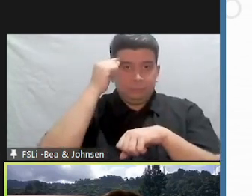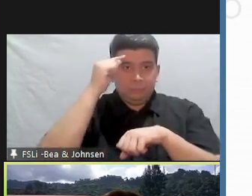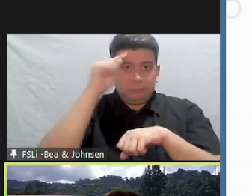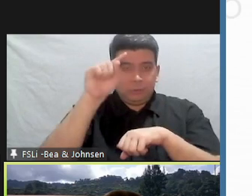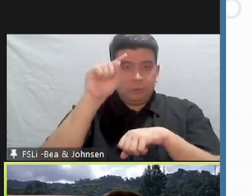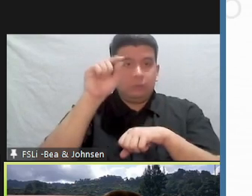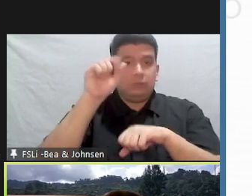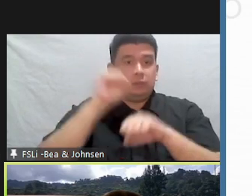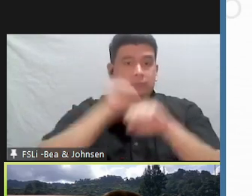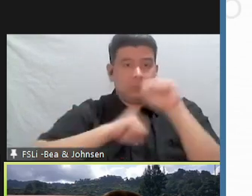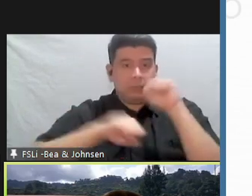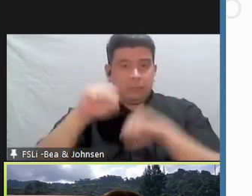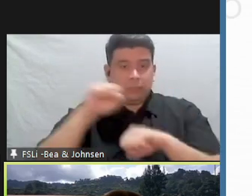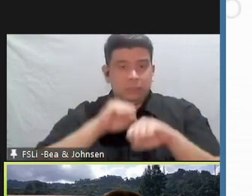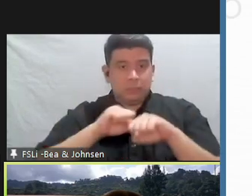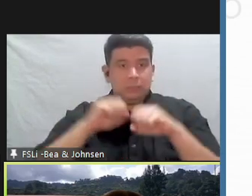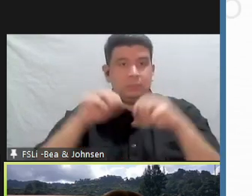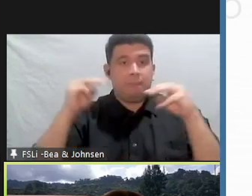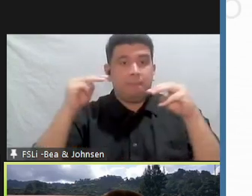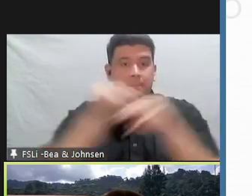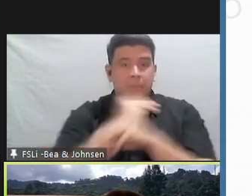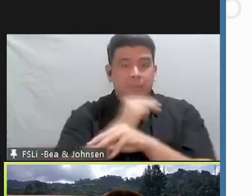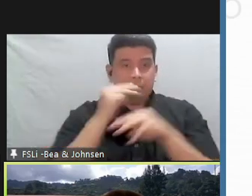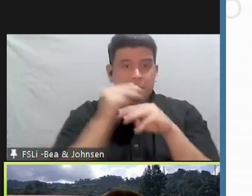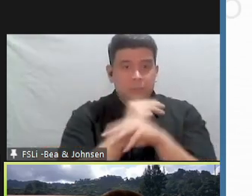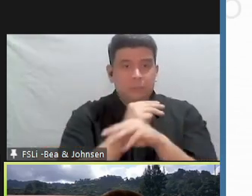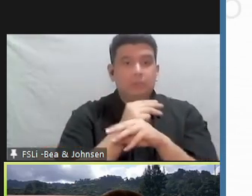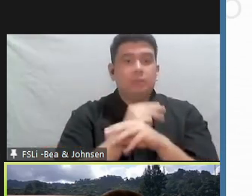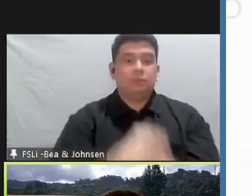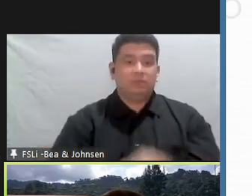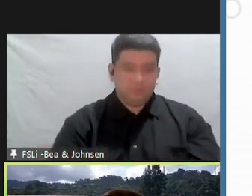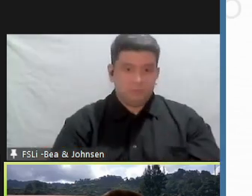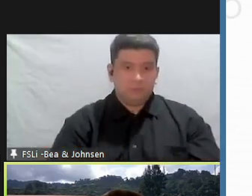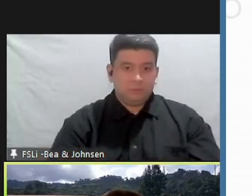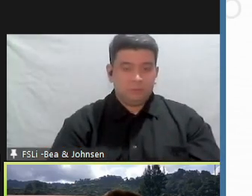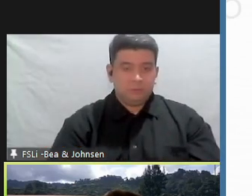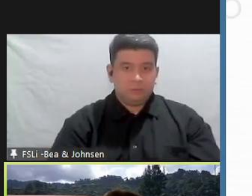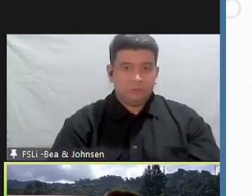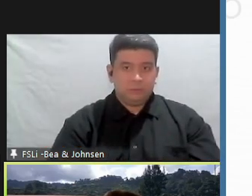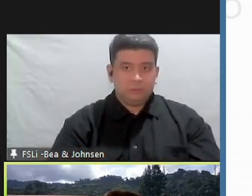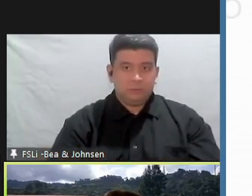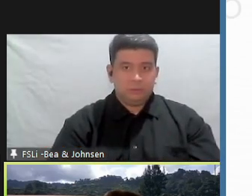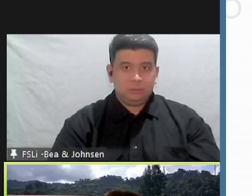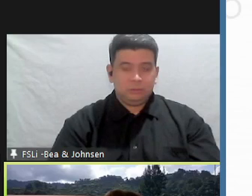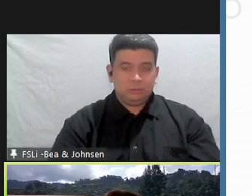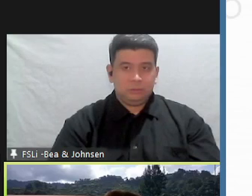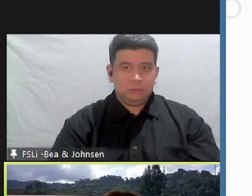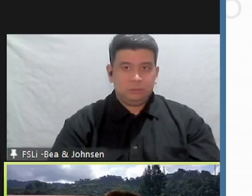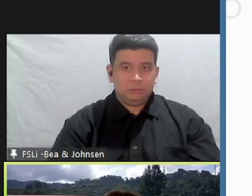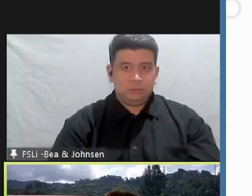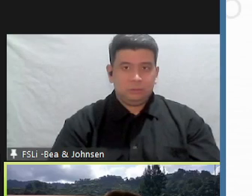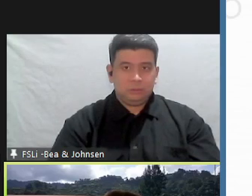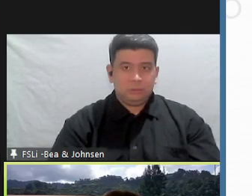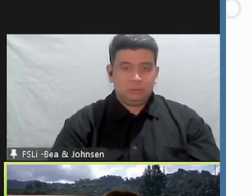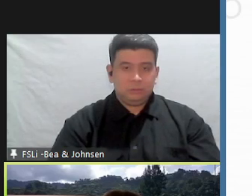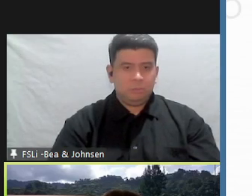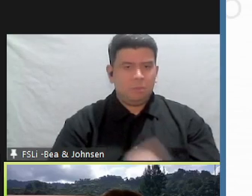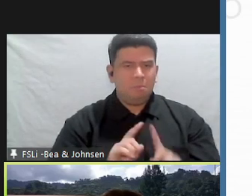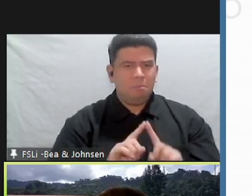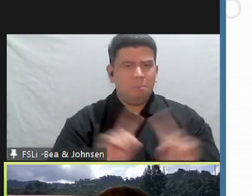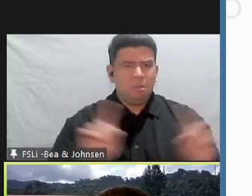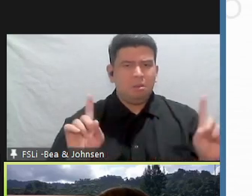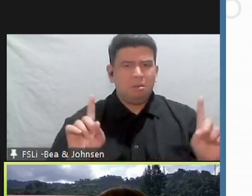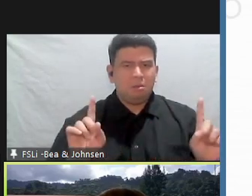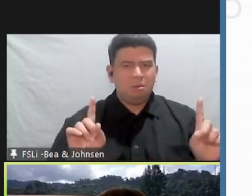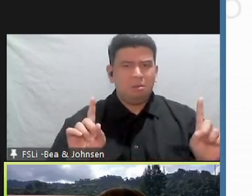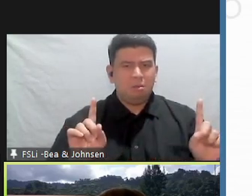kanyang sinusukat ay yung kaalaman ng mga bata sa siyensya at sa matematika, no? Paano kaya sila